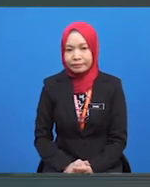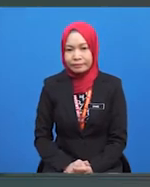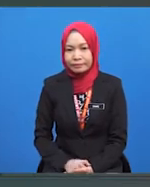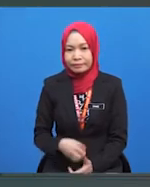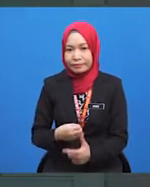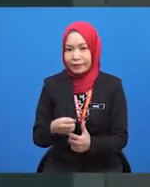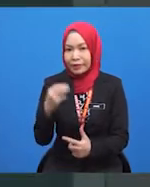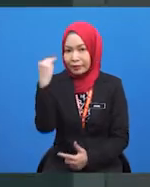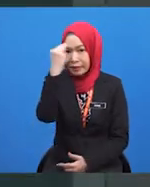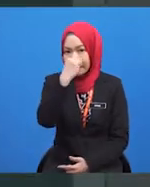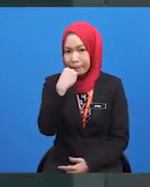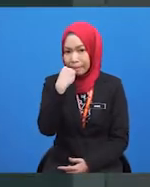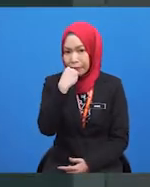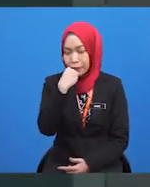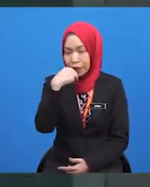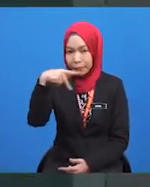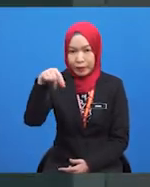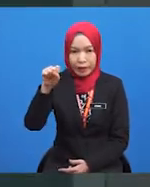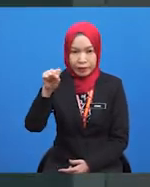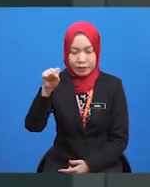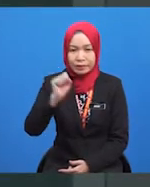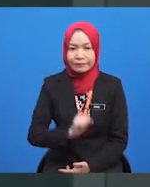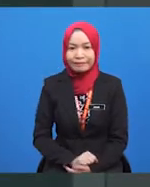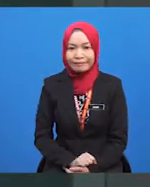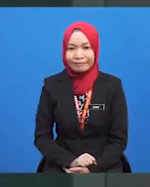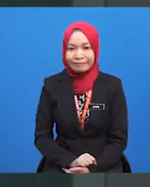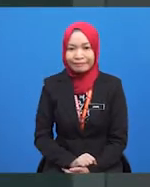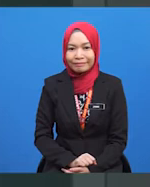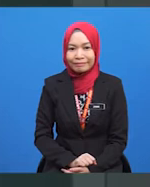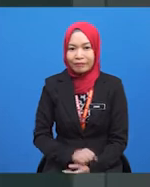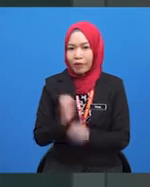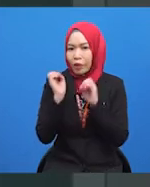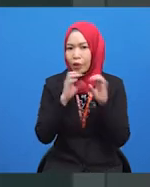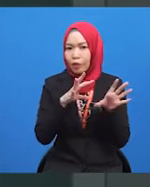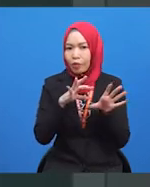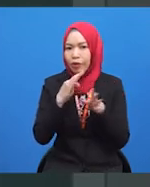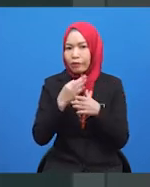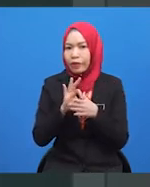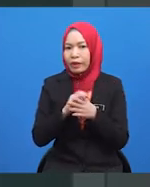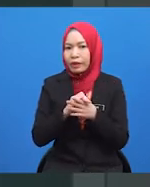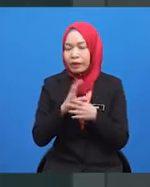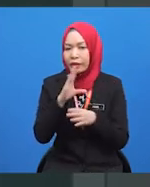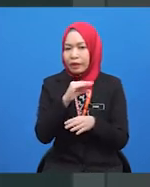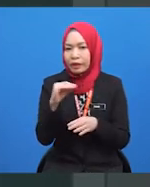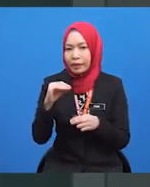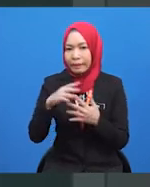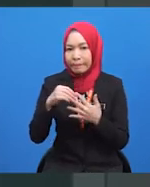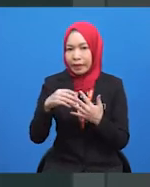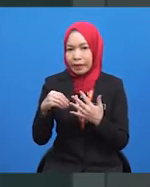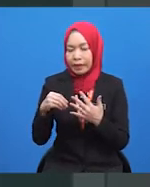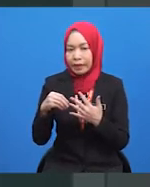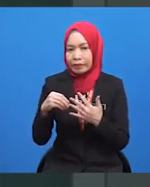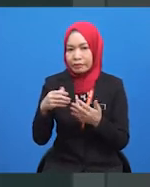Antara muka Adobe Photoshop. Pilih File. Kemudian pilih New.